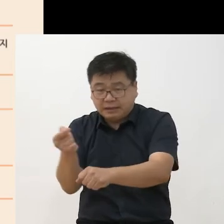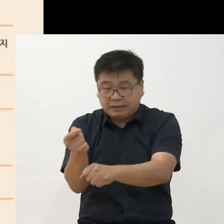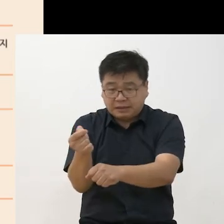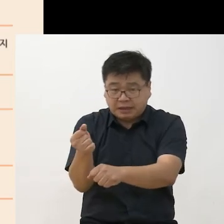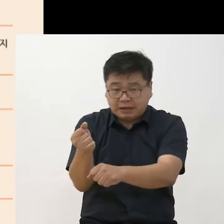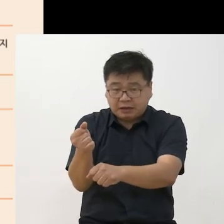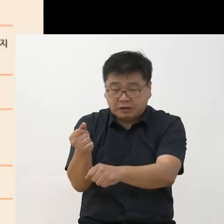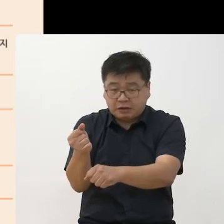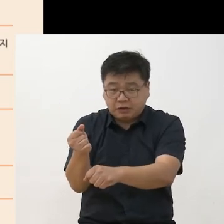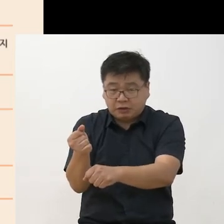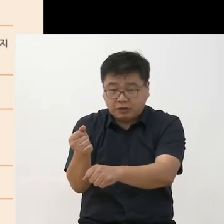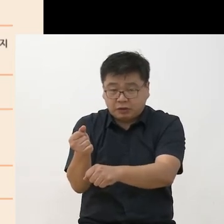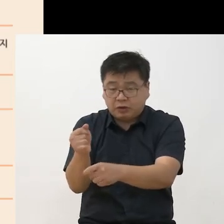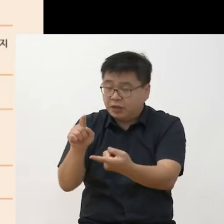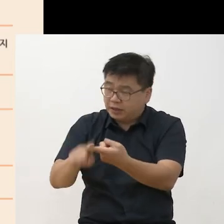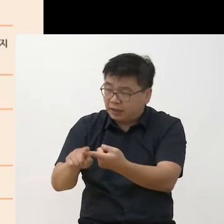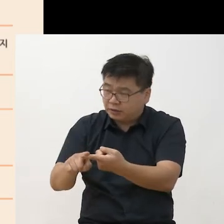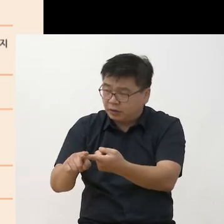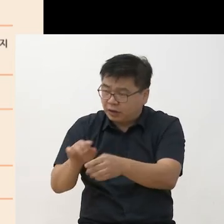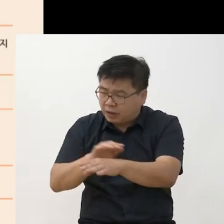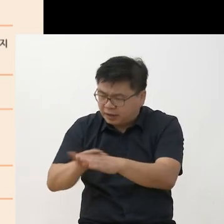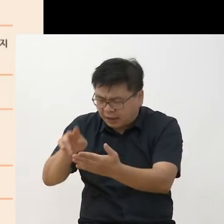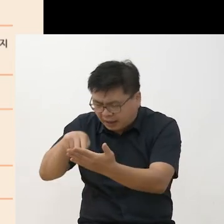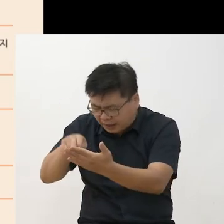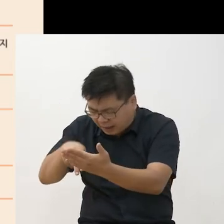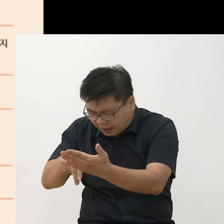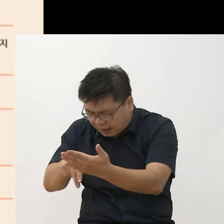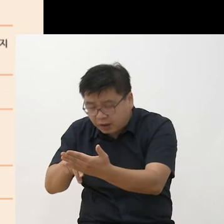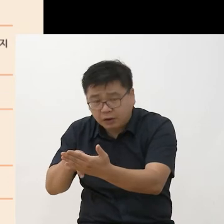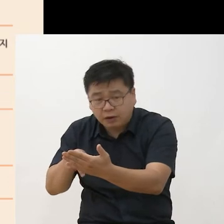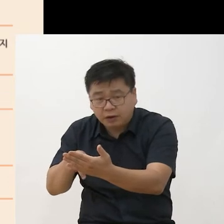저희가 제공해드리는 자료를 꼭 정독해 주시고